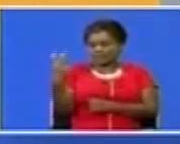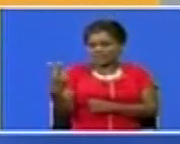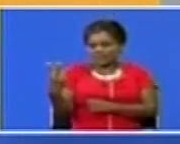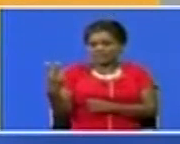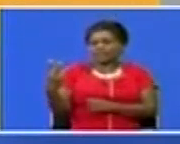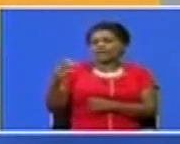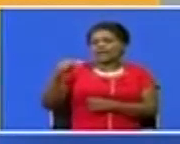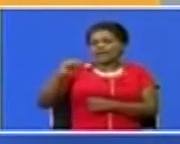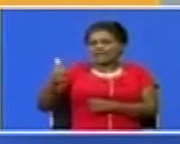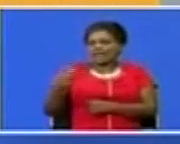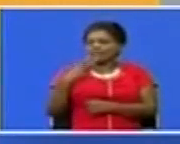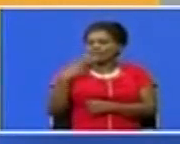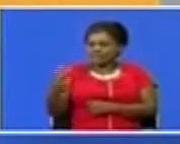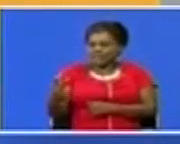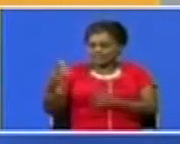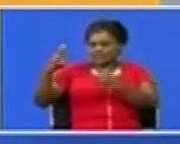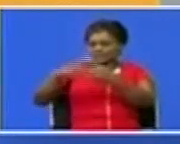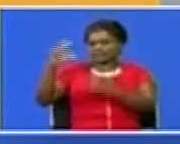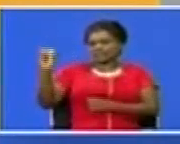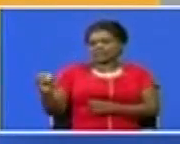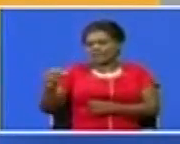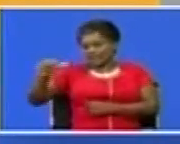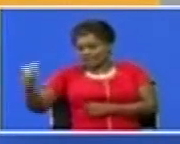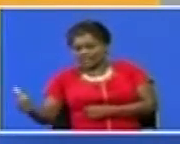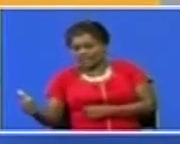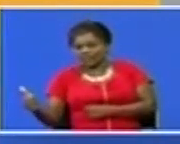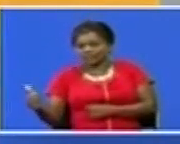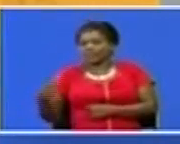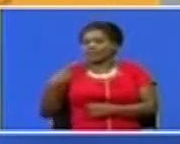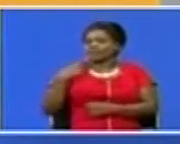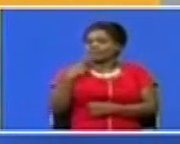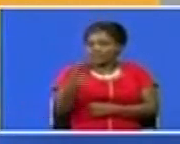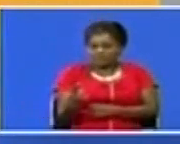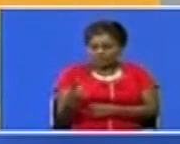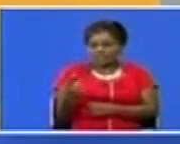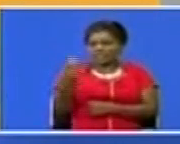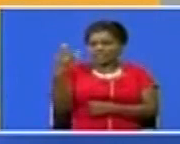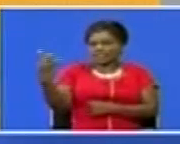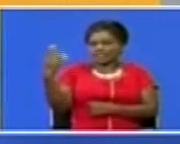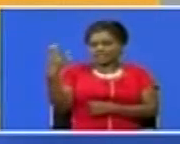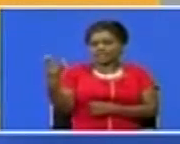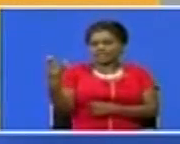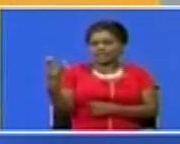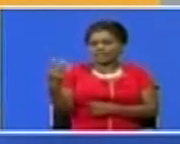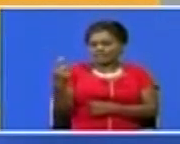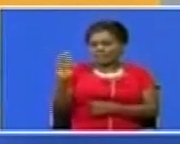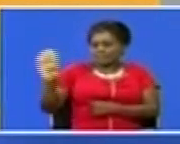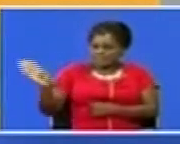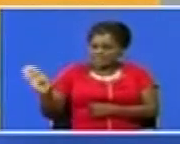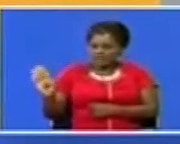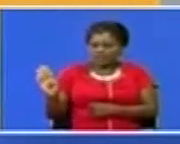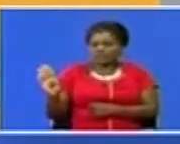shilingi milioni 290, Greenberg Holding milioni 134, Fahaza Limited milioni